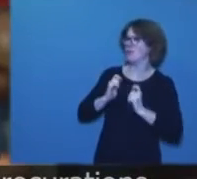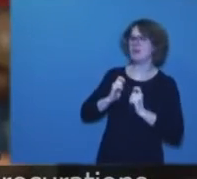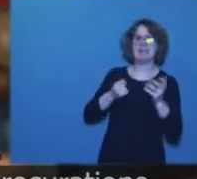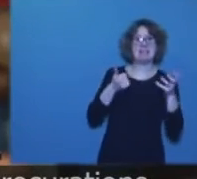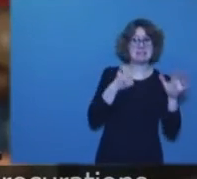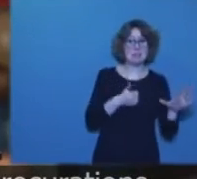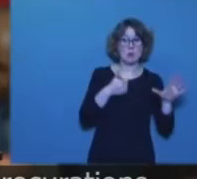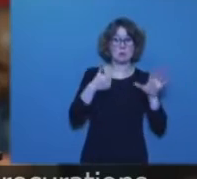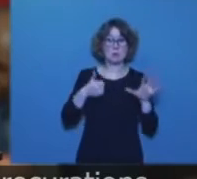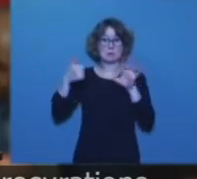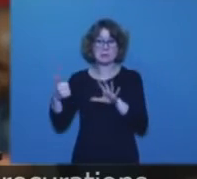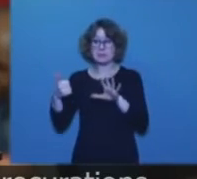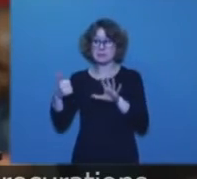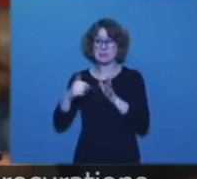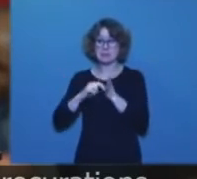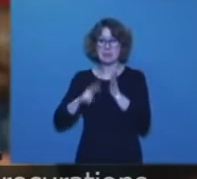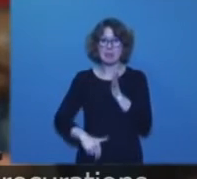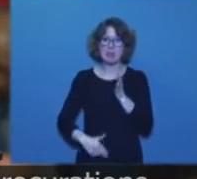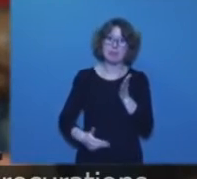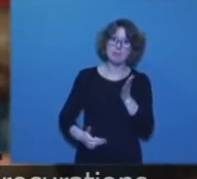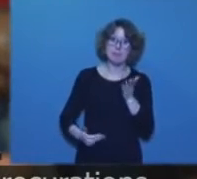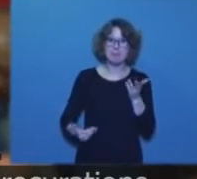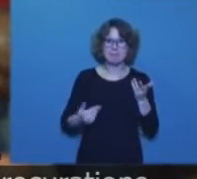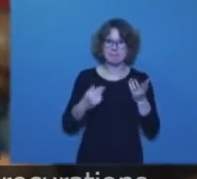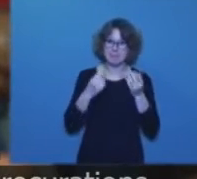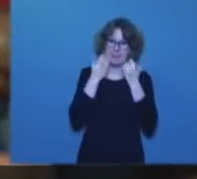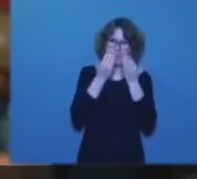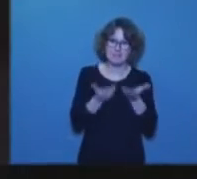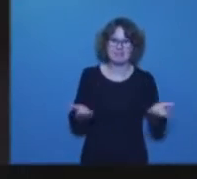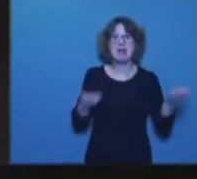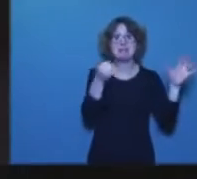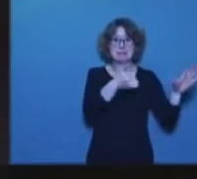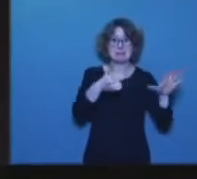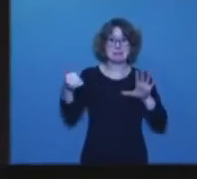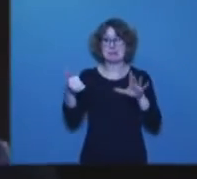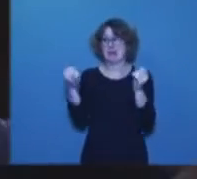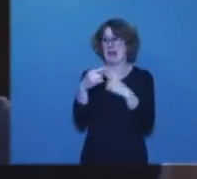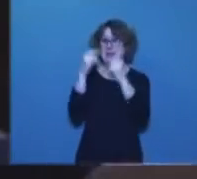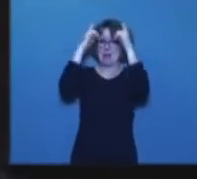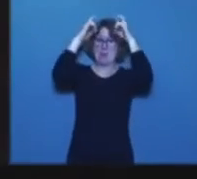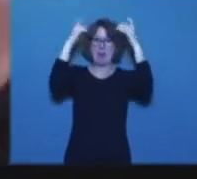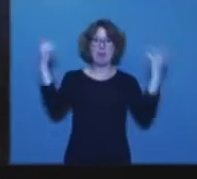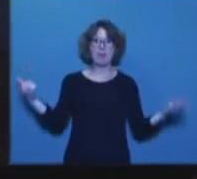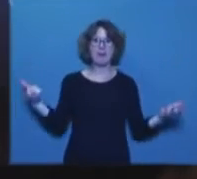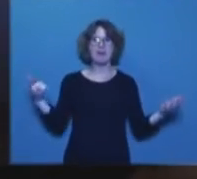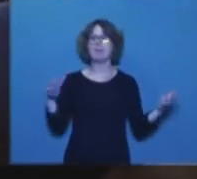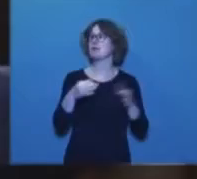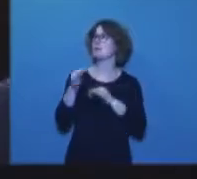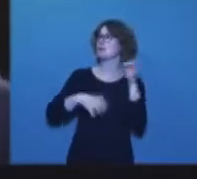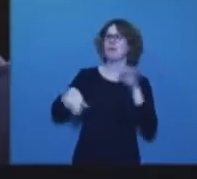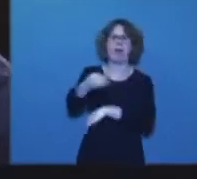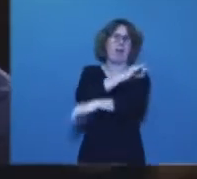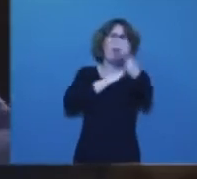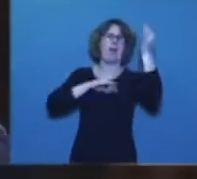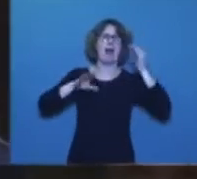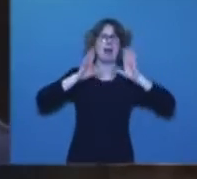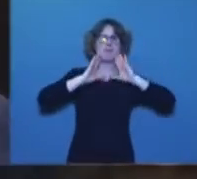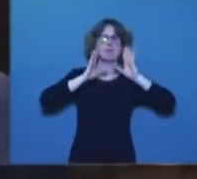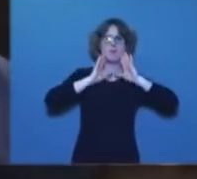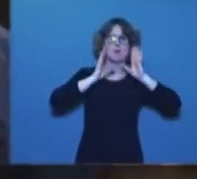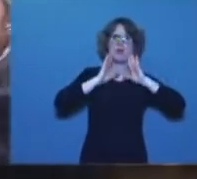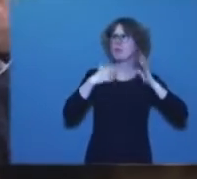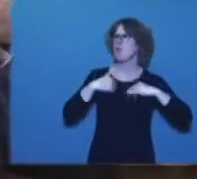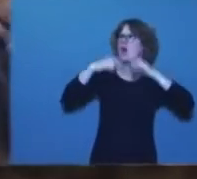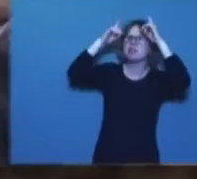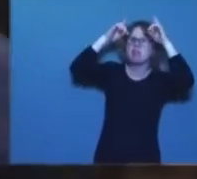signatures. Il aurait pu en mettre 665. Moi, je ne savais pas tout ça. Et voilà, je me retrouve avec des trucs qui circulent sur Facebook où j'étais le diable,